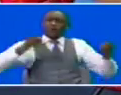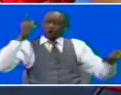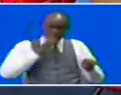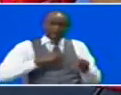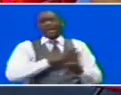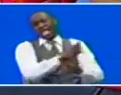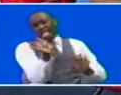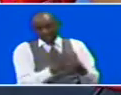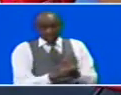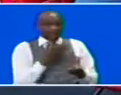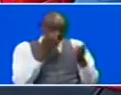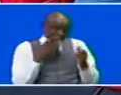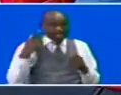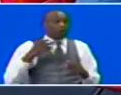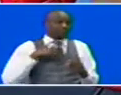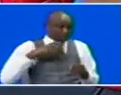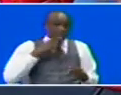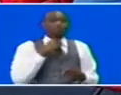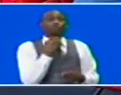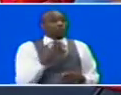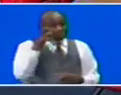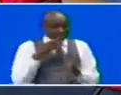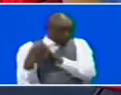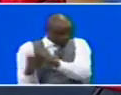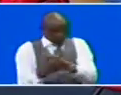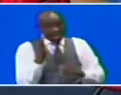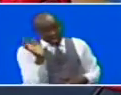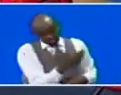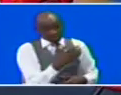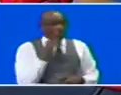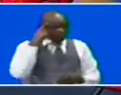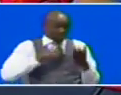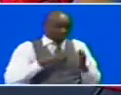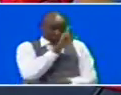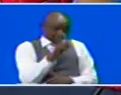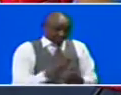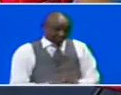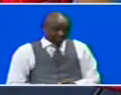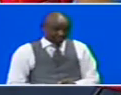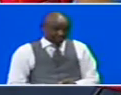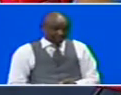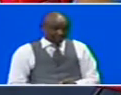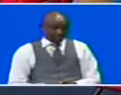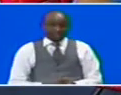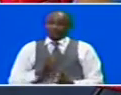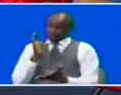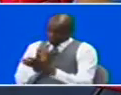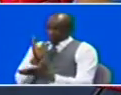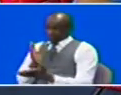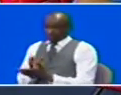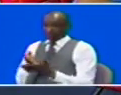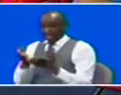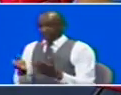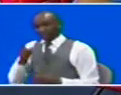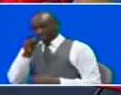shida na mtu fulani, basi ni stakabadhi zake ambazo tutazikagua kikamilifu? Kwa kweli mashirima, hata swali